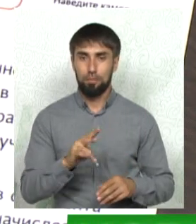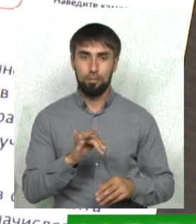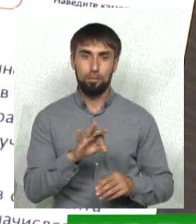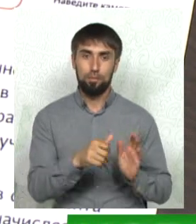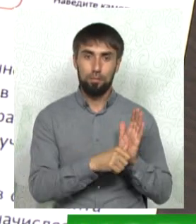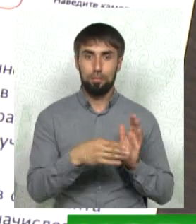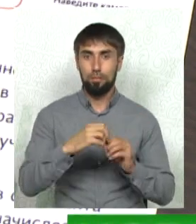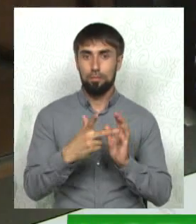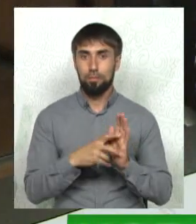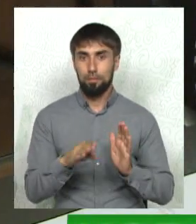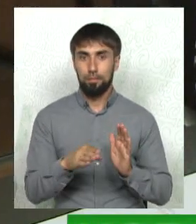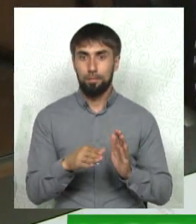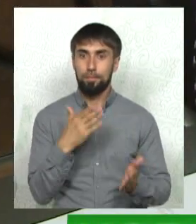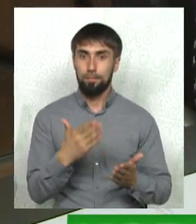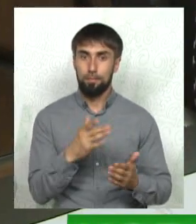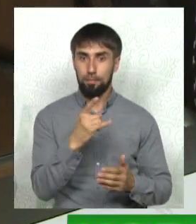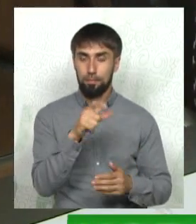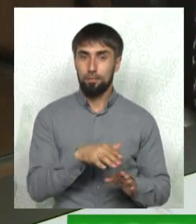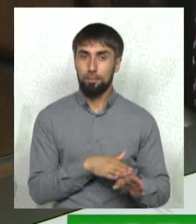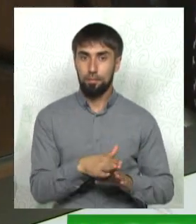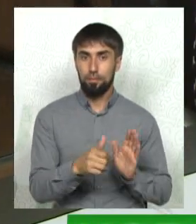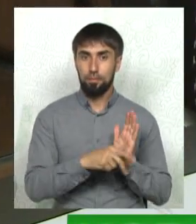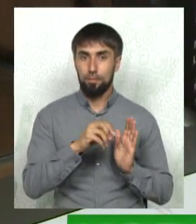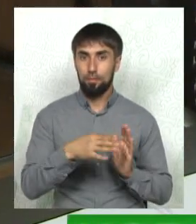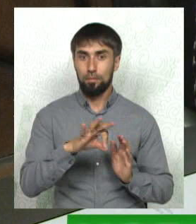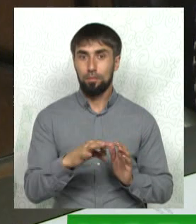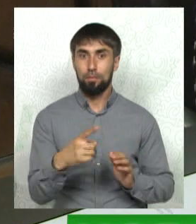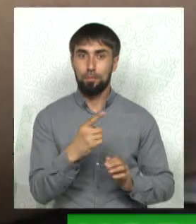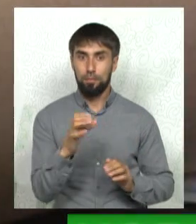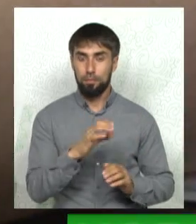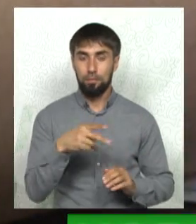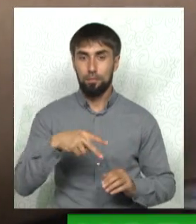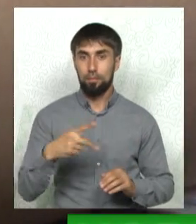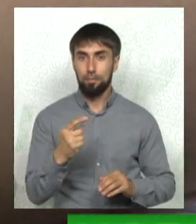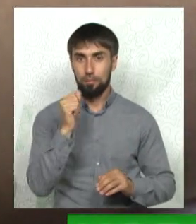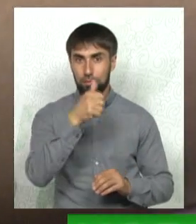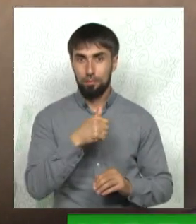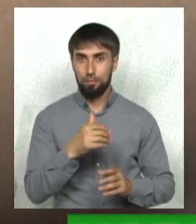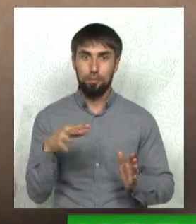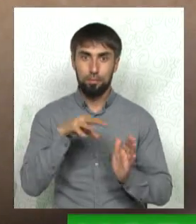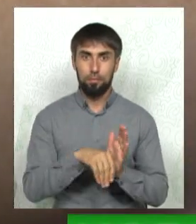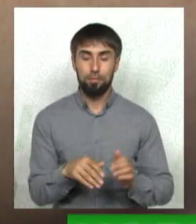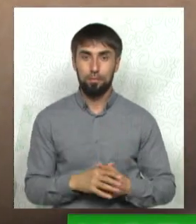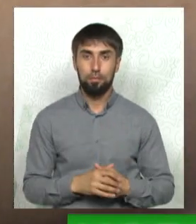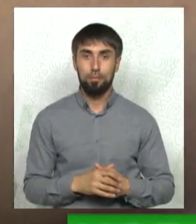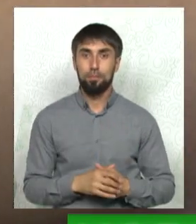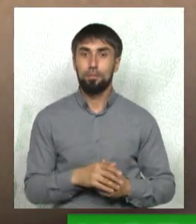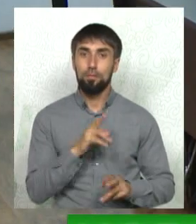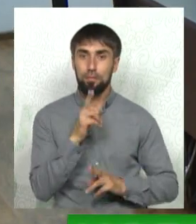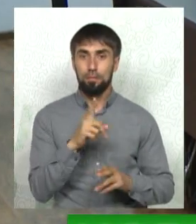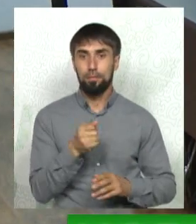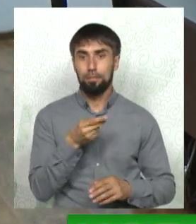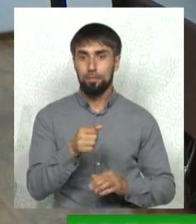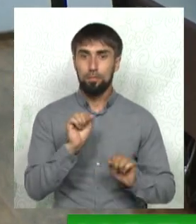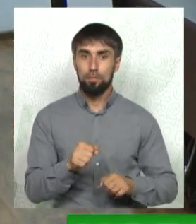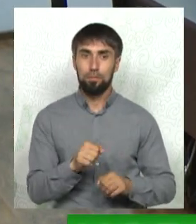до 18 лет. Если ребенку исполнилось 6 лет, до 1 сентября 2021 года включительно. Обратиться за выплатой